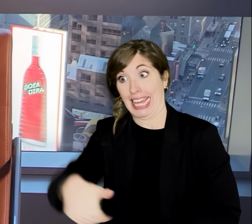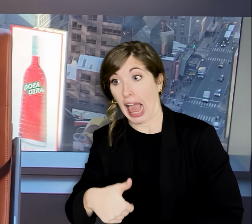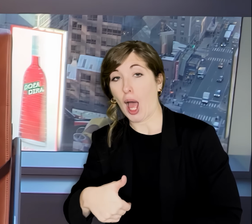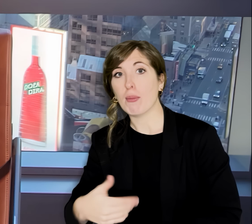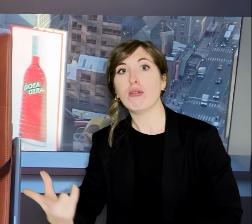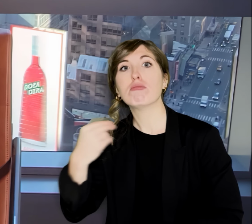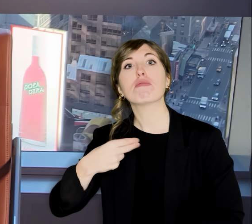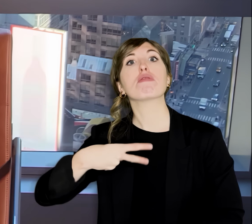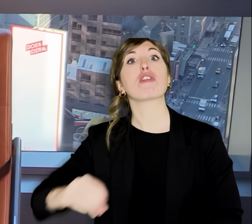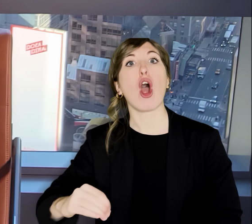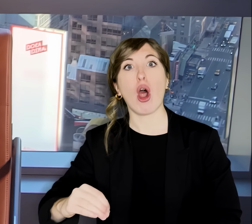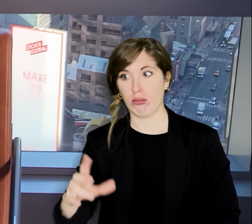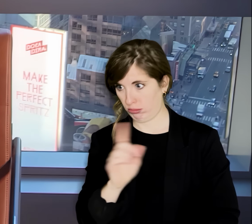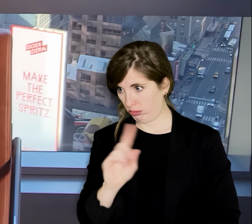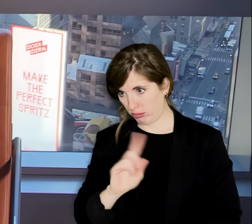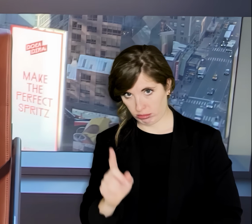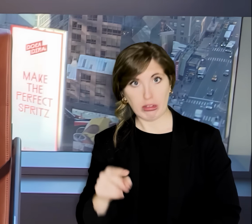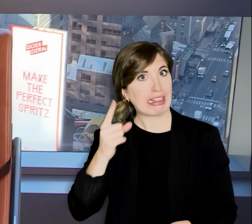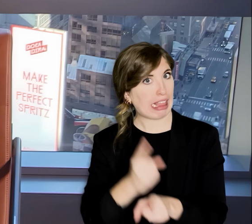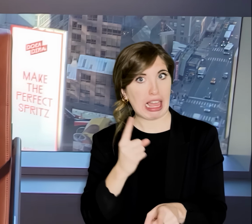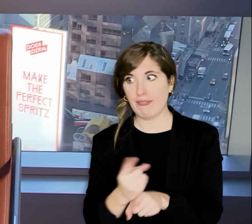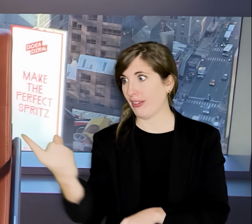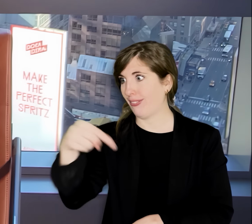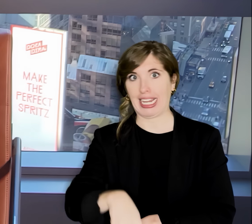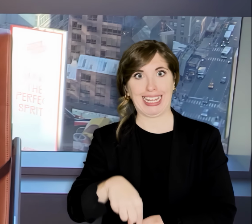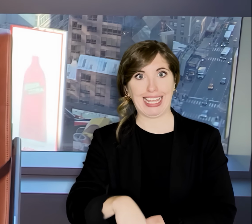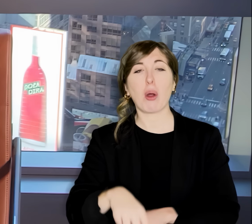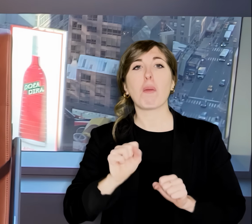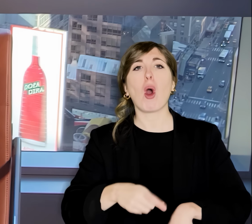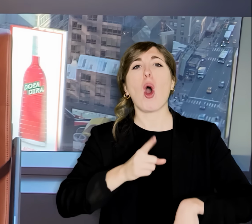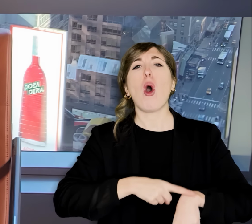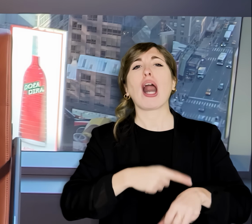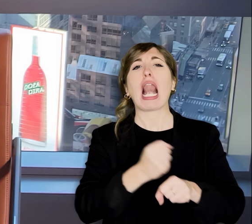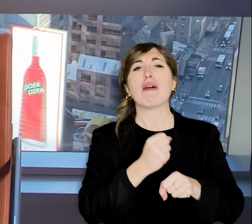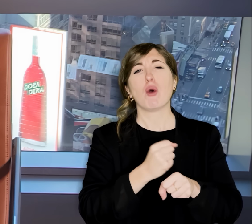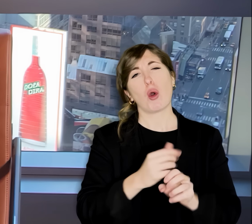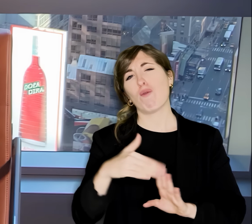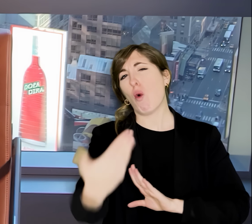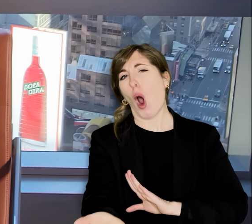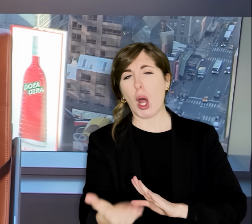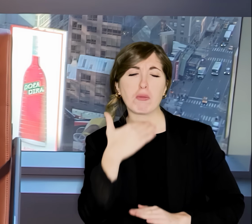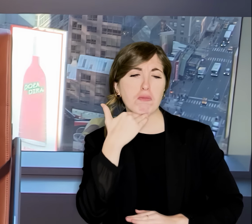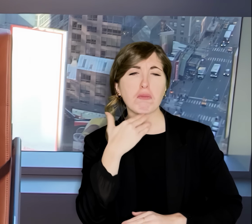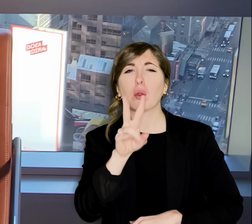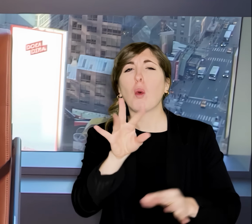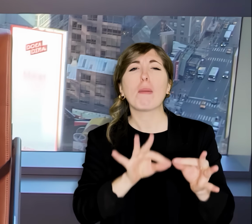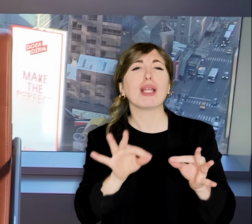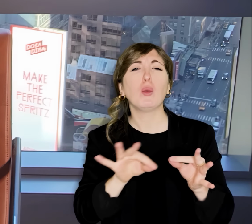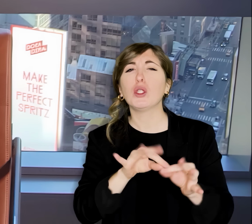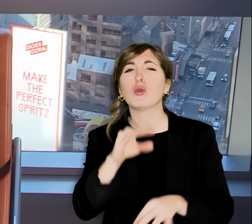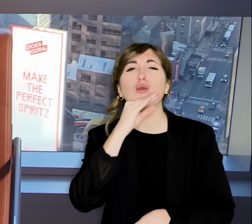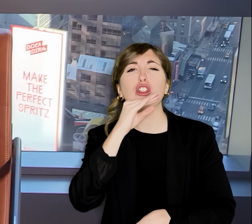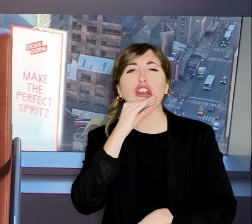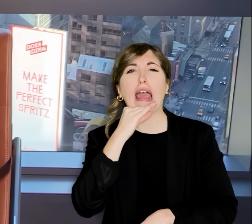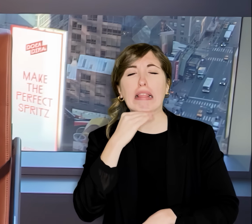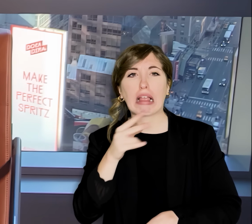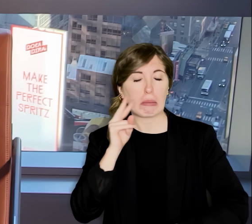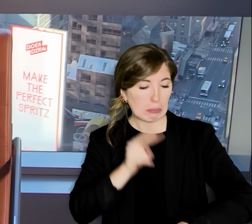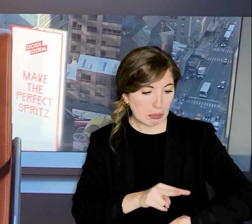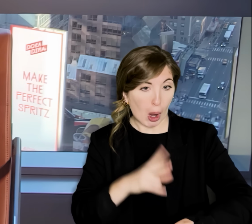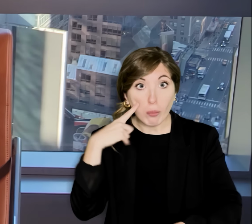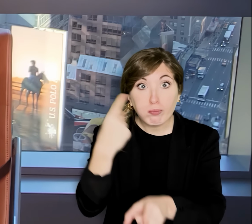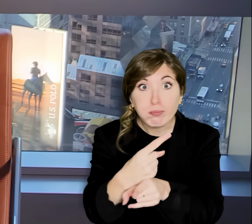devi venire vieni fuori orario quando vuoi Mi bastano 2 minuti Se l'adesione non è cambiata benissimo Io